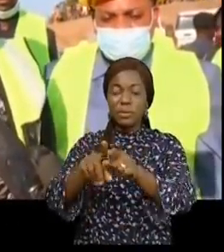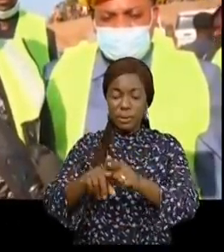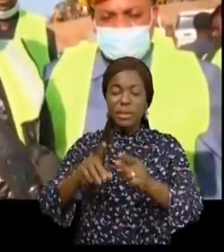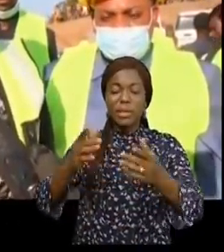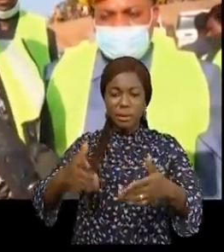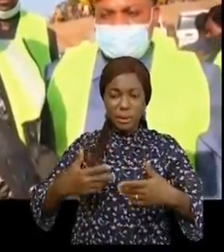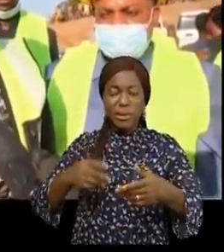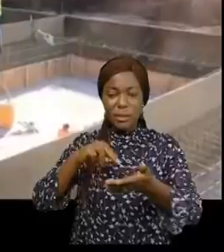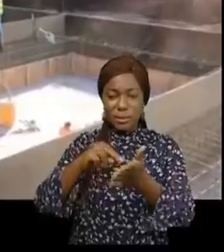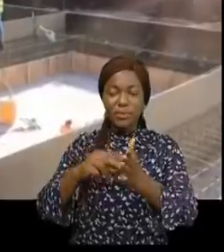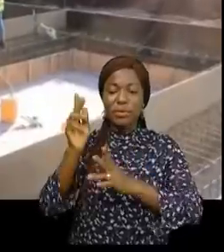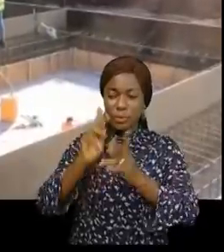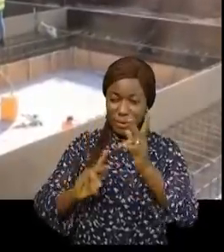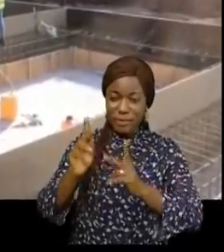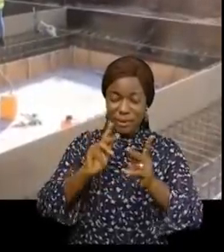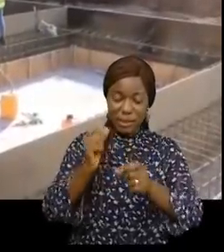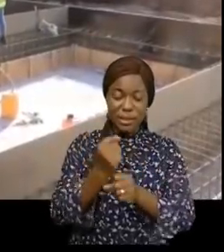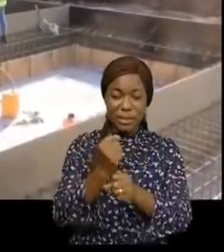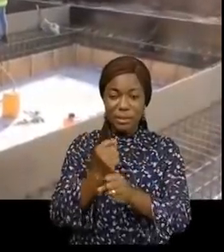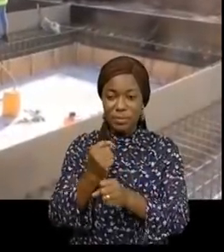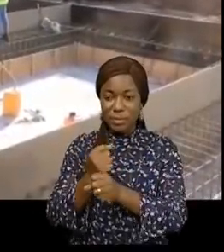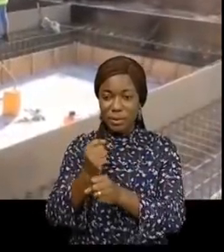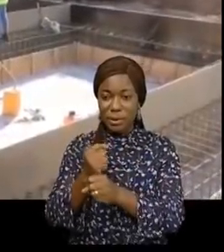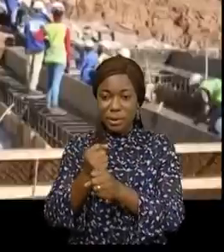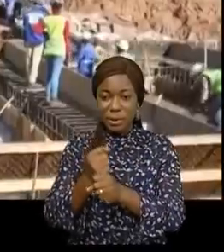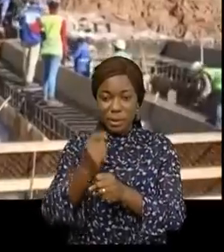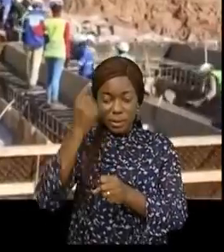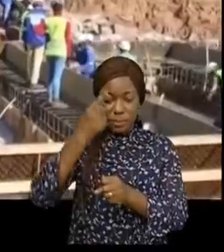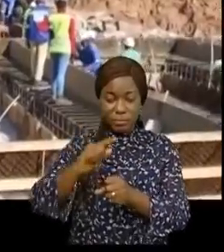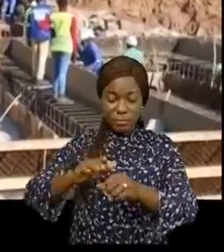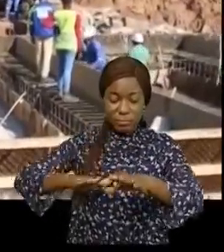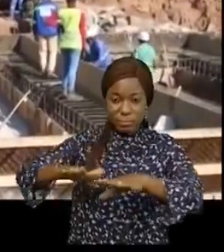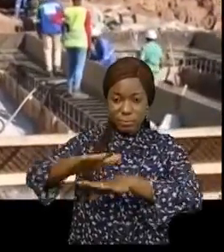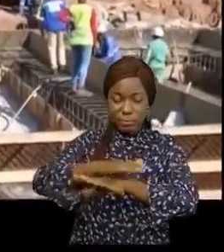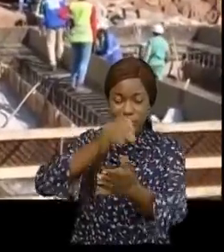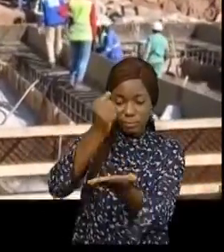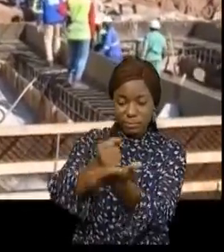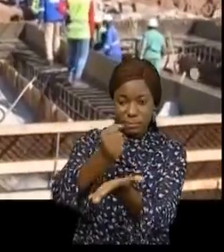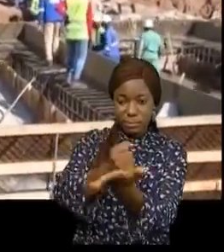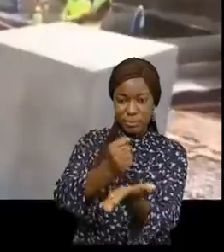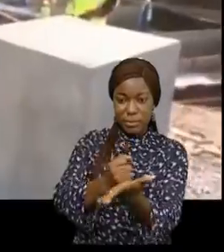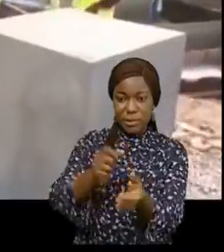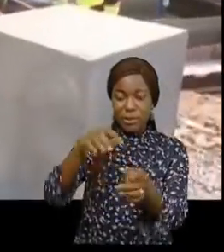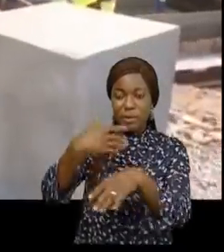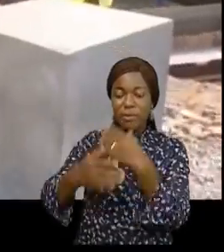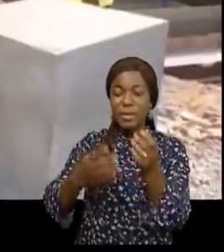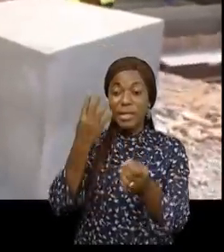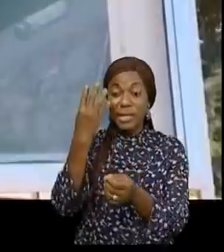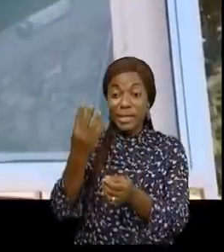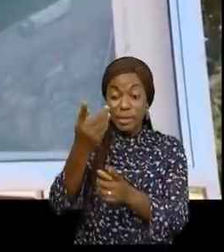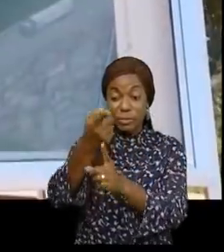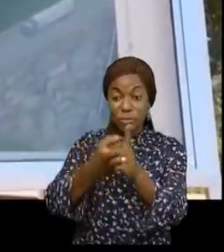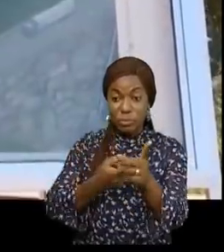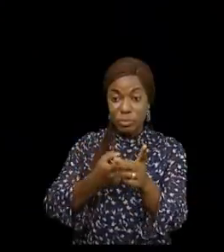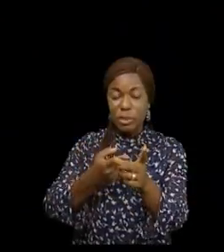site touristique. Ces travaux sont actuellement à la phase de la pose de la fondation. L'ouvrage prendra 4 mois selon le coordonnateur